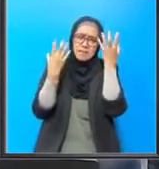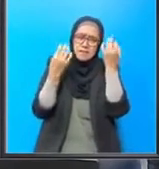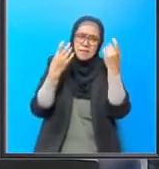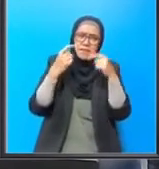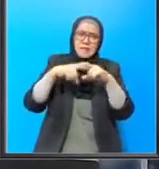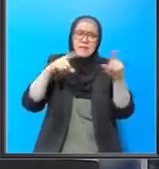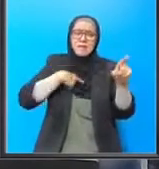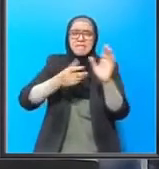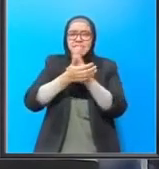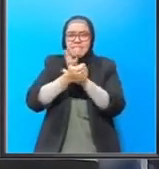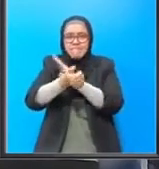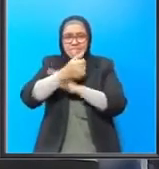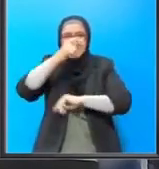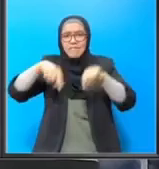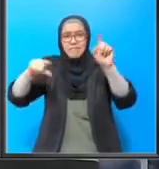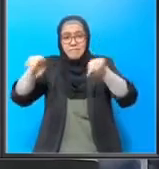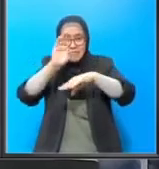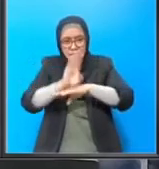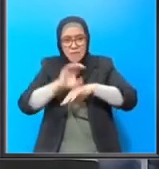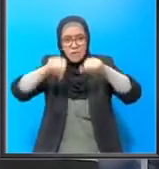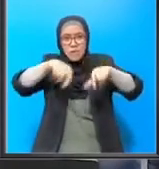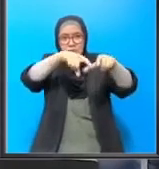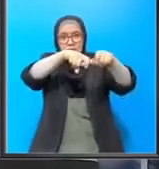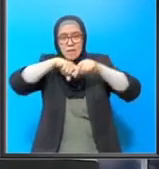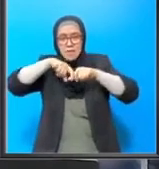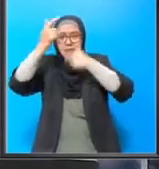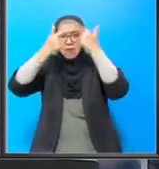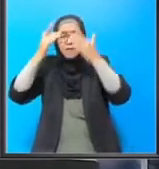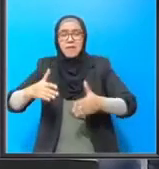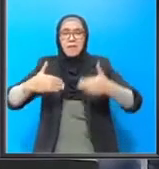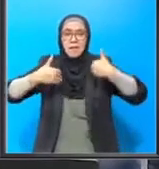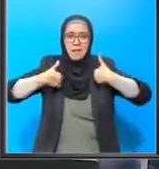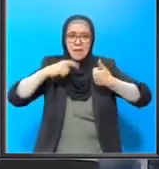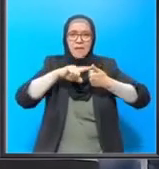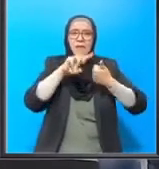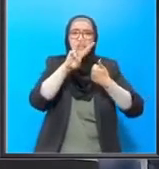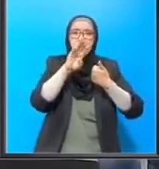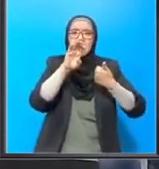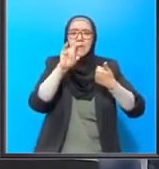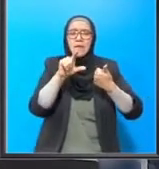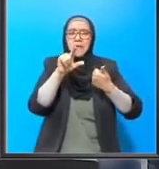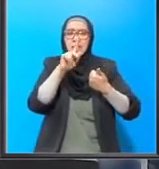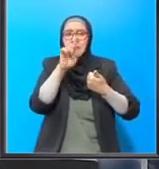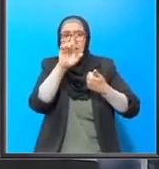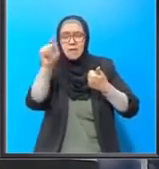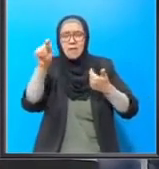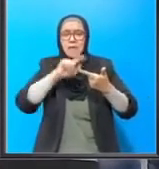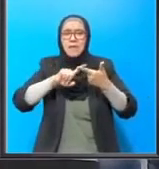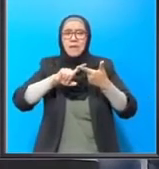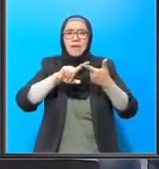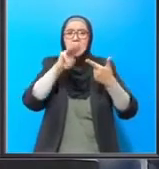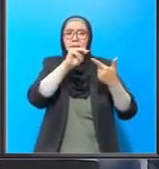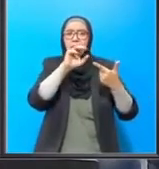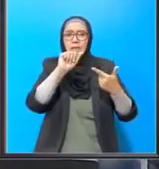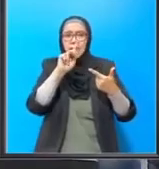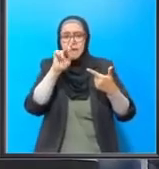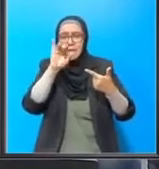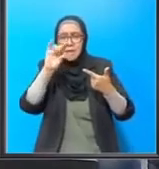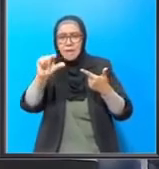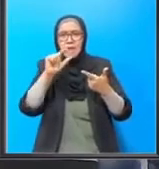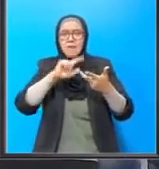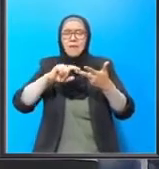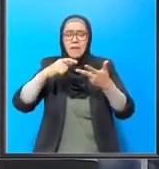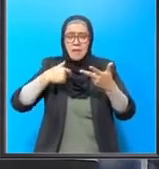pelancongan di Klaten ada wayang kulit ada moyung ada mendoa damono ga ada gasing Agas yang lebih daripada